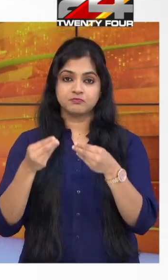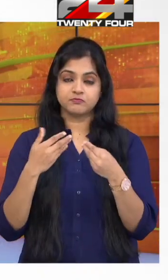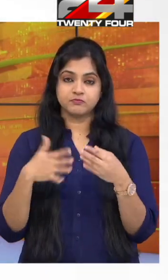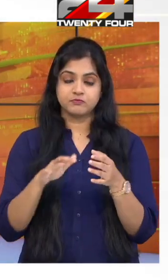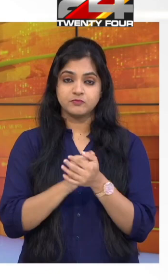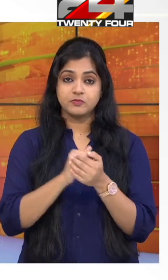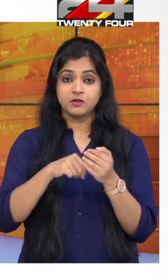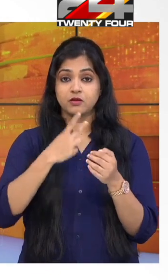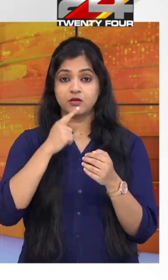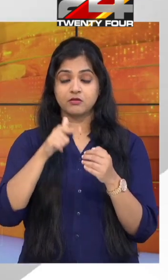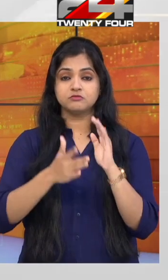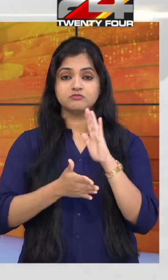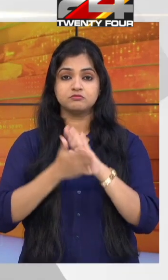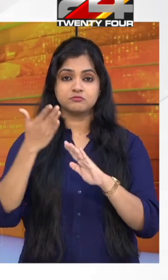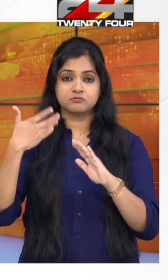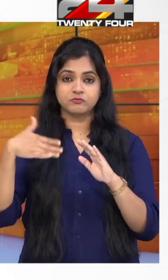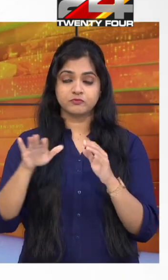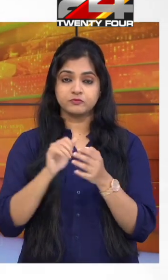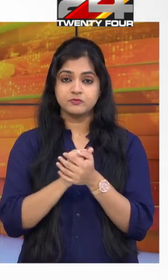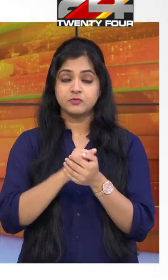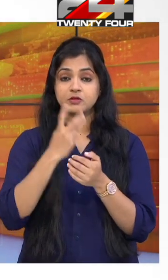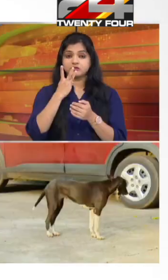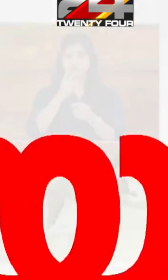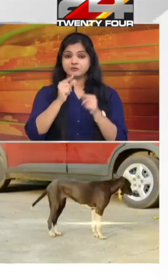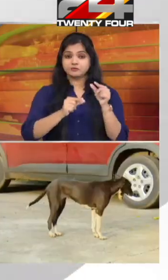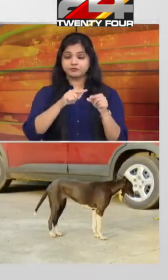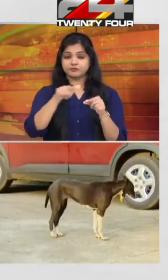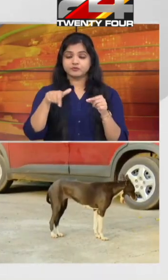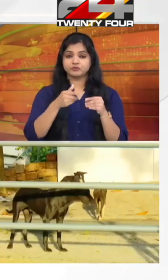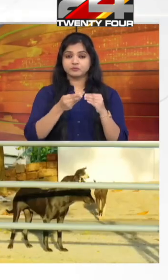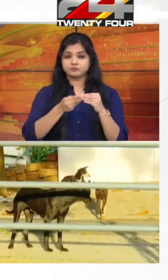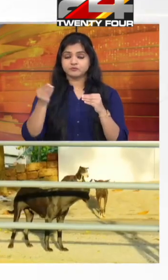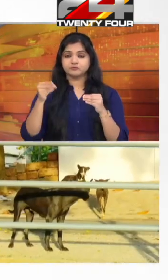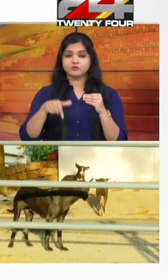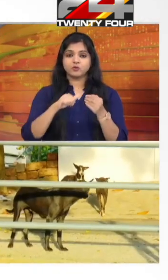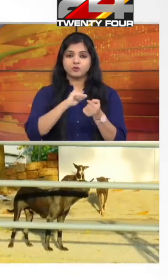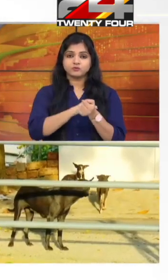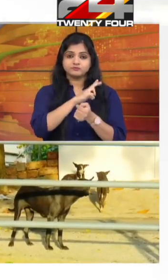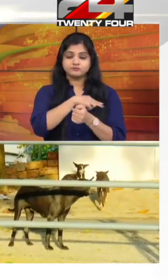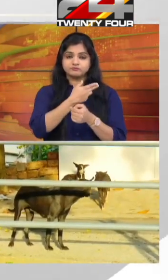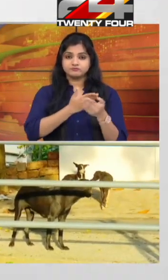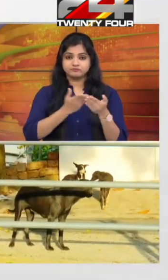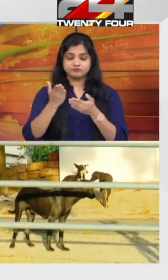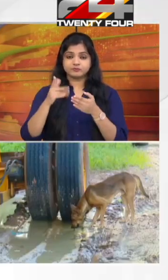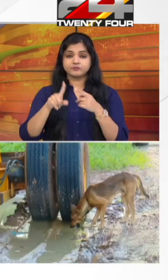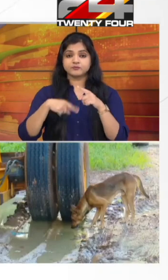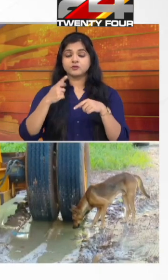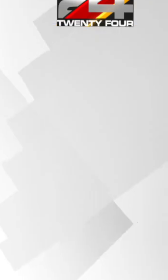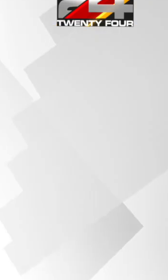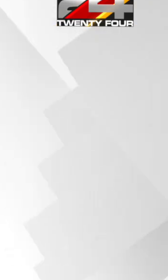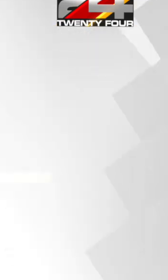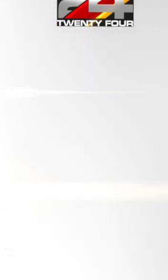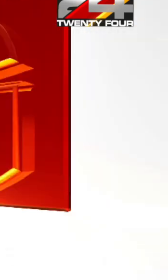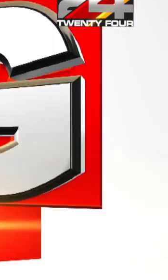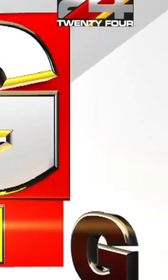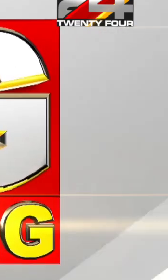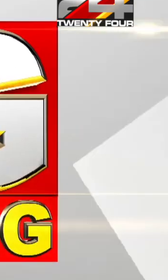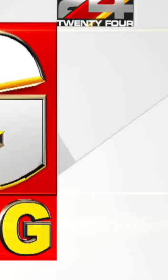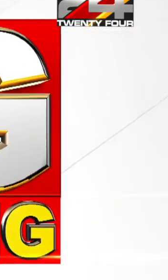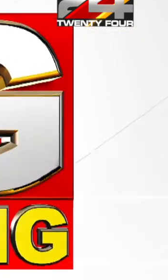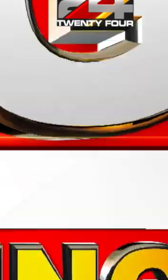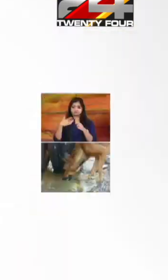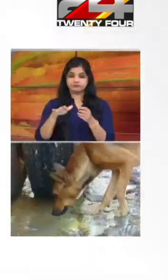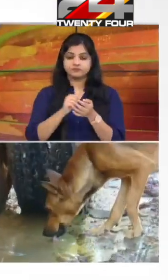നിന്ന് ഓടിപ്പോവുകയായിരുന്നു. അങ്ങനെയാണ് ഈ 3 പേരെയും അടുത്തുള്ള പ്രാഥമിക ആശുപത്രിയിലും പിന്നീട് കോട്ടയം മെഡിക്കൽ കോളേജിലേക്കും മാറ്റിയത്. ഇവർക്ക്